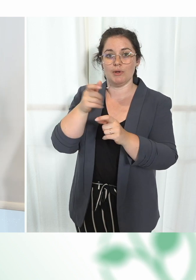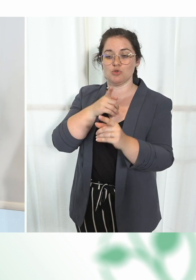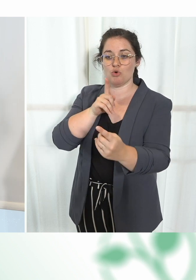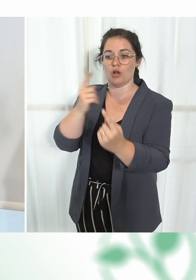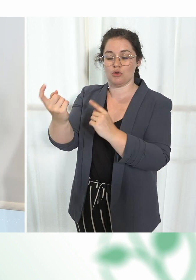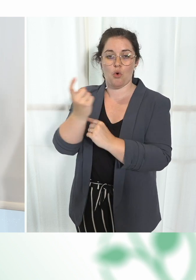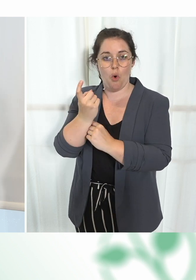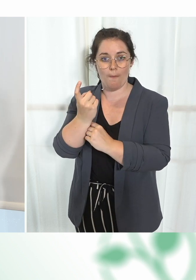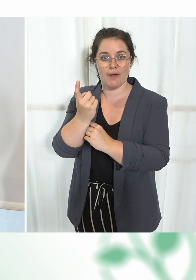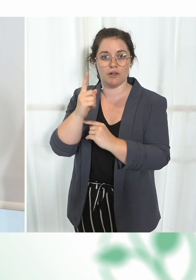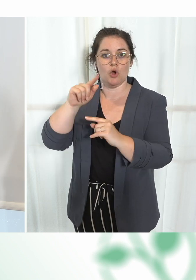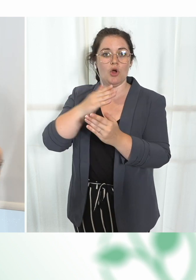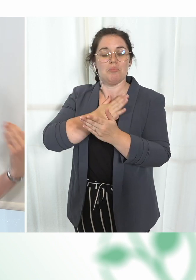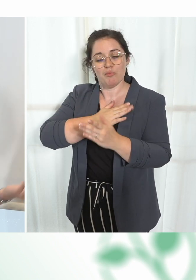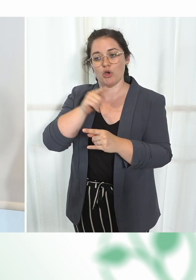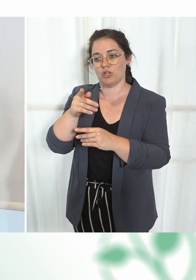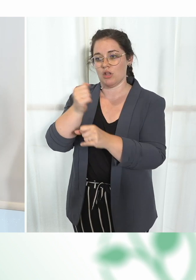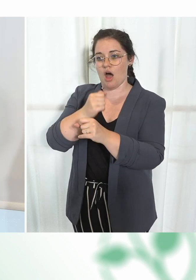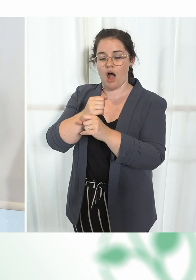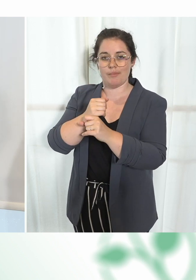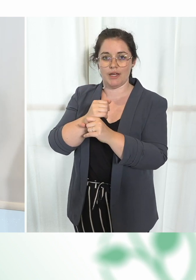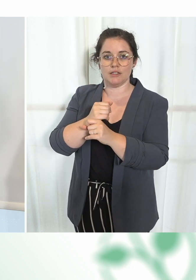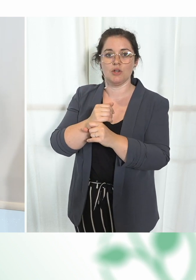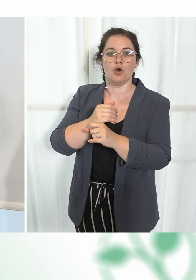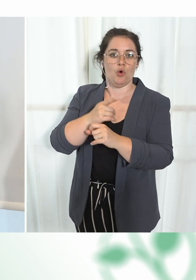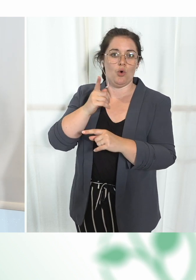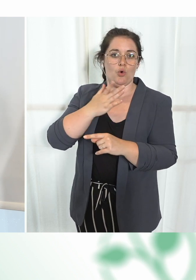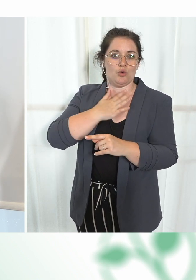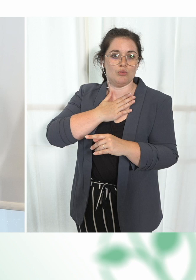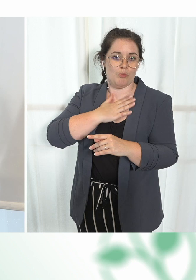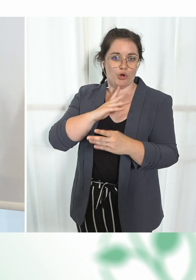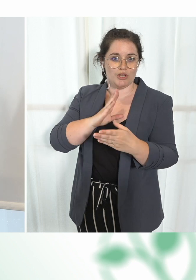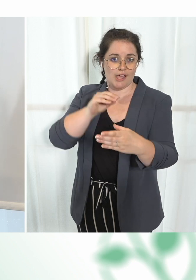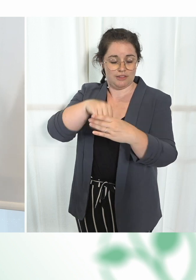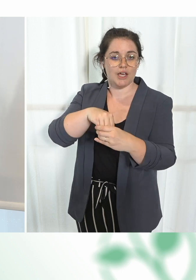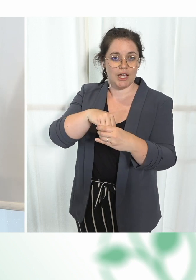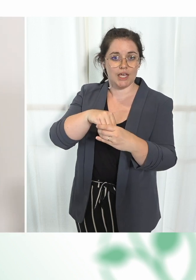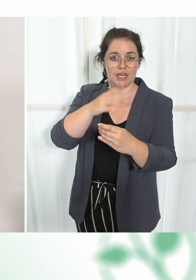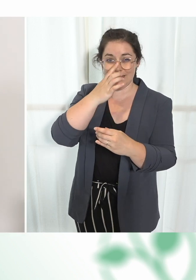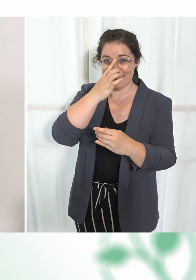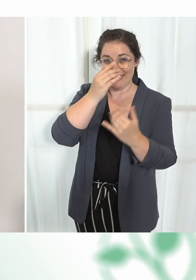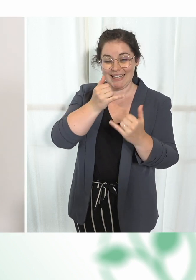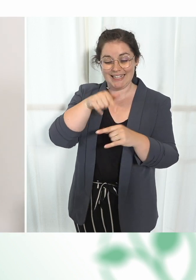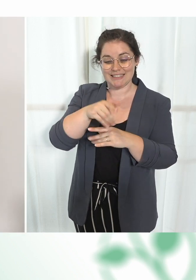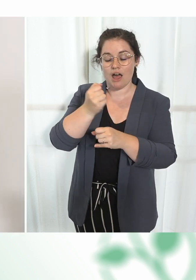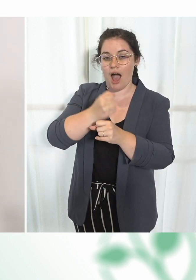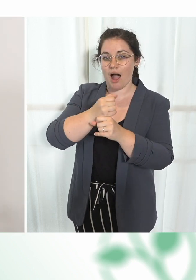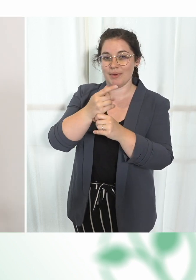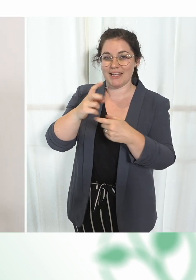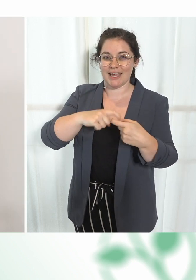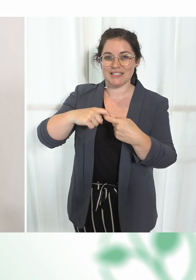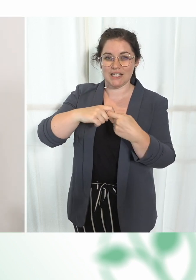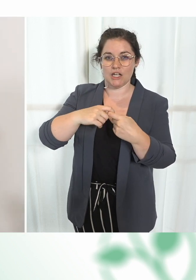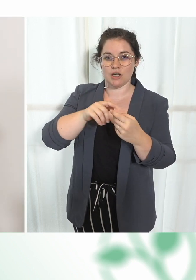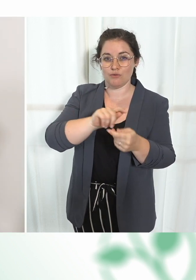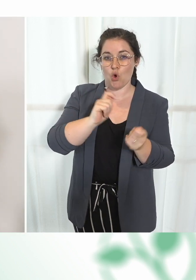das probieren wir halt auch mit den Stärken in unserem Unternehmen zu integrieren. Und gerade jetzt, wo wir halt auch wirklich von dieser Arbeitergesellschaft in die